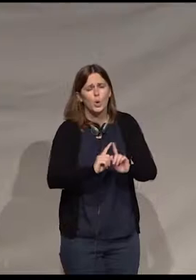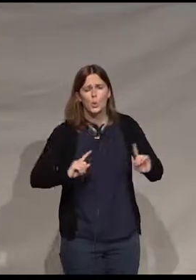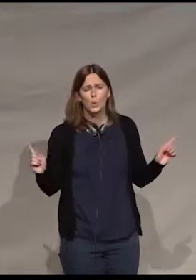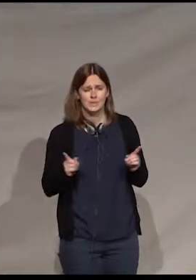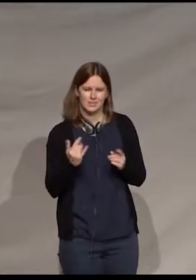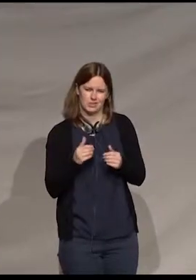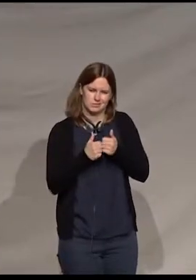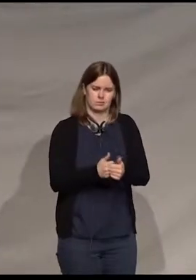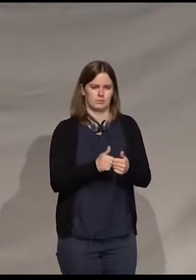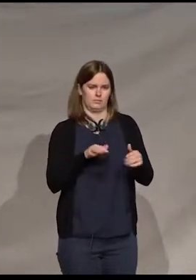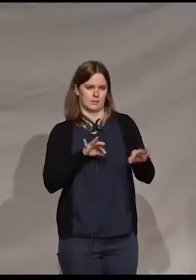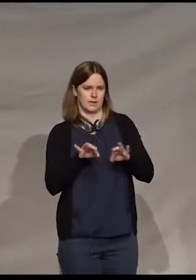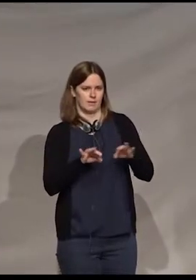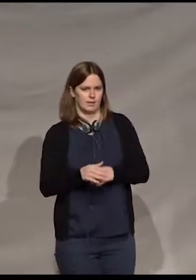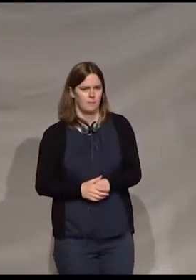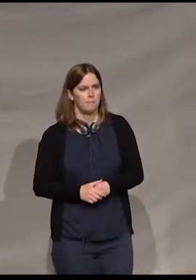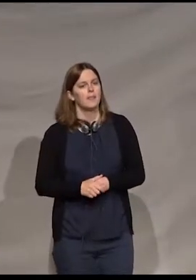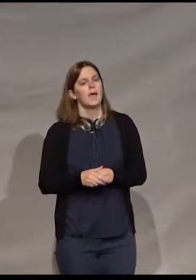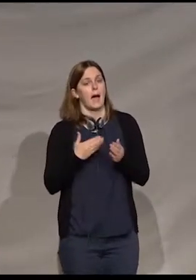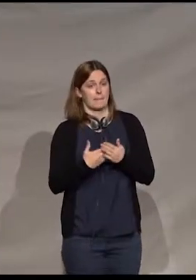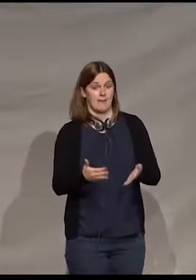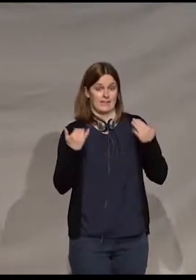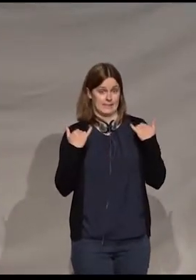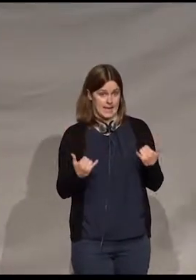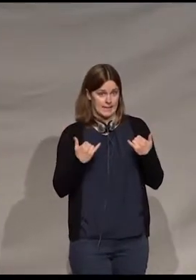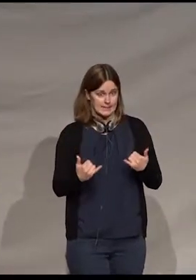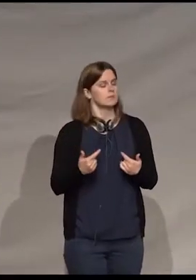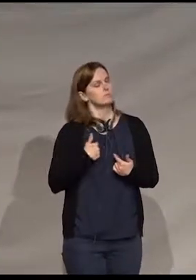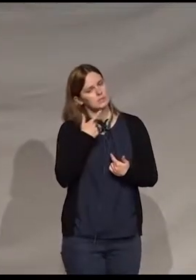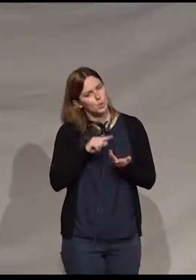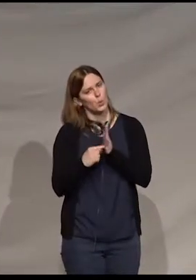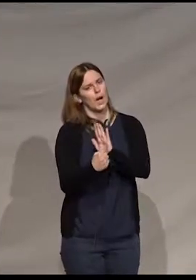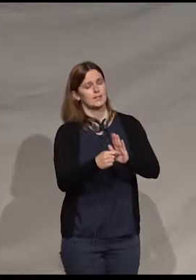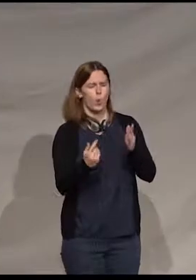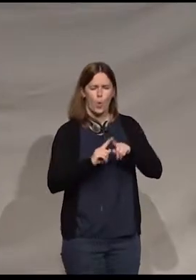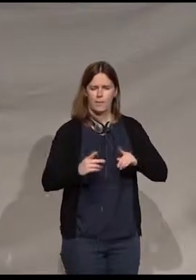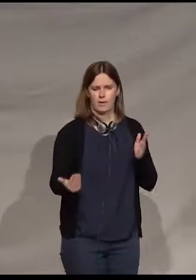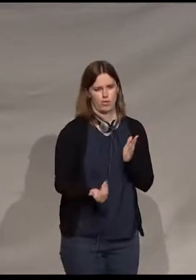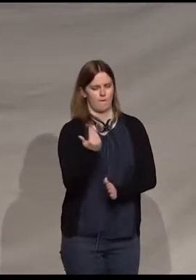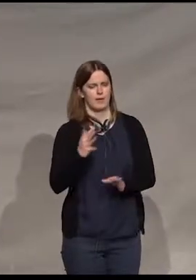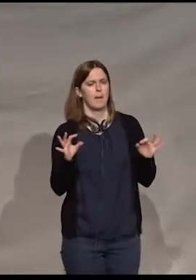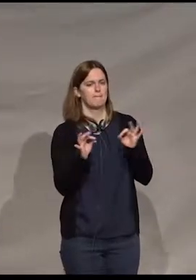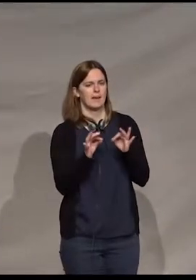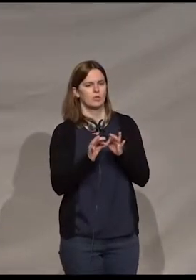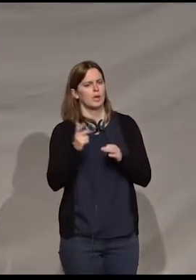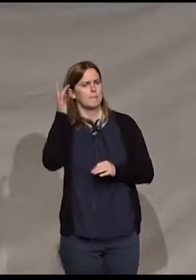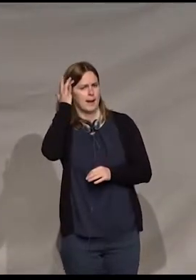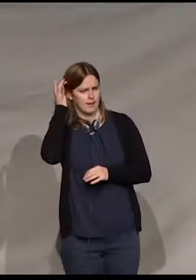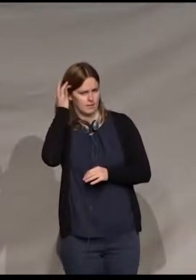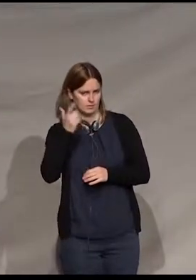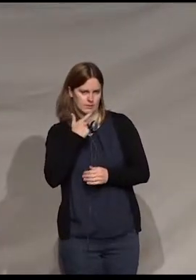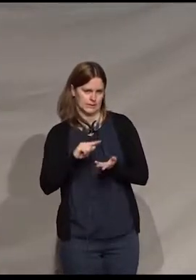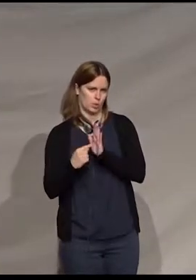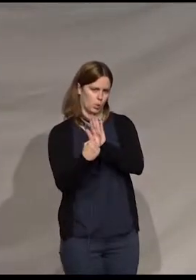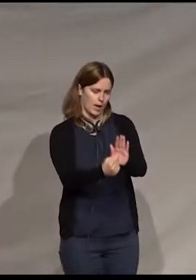přicházíme teď právě s těma novinkama a to je Benetronic Brain a chytrá asistence. Co to je? My se snažíme už dnes.